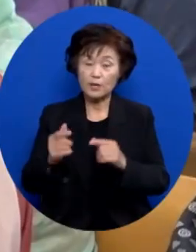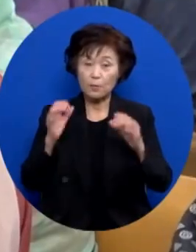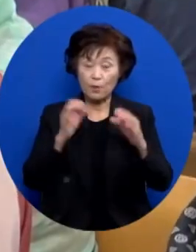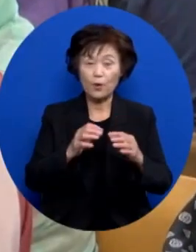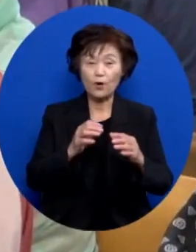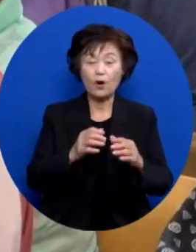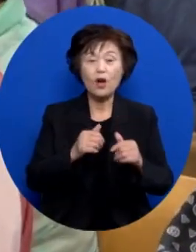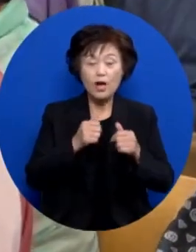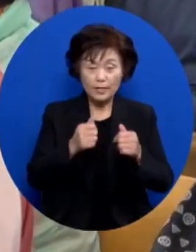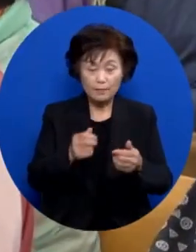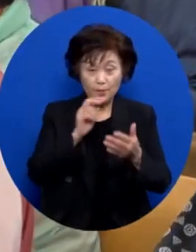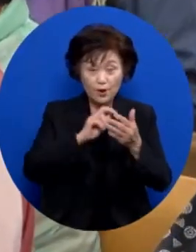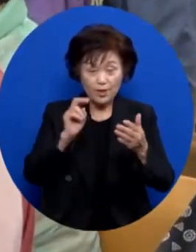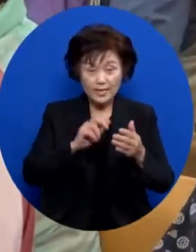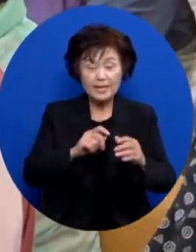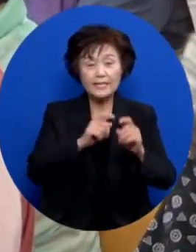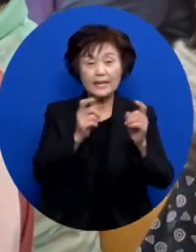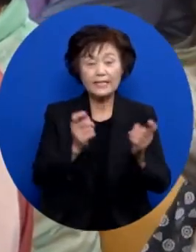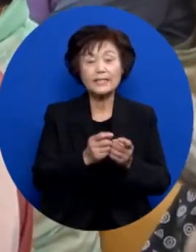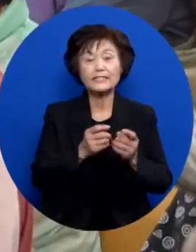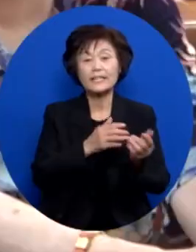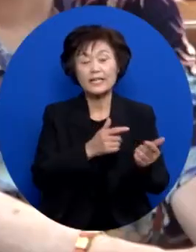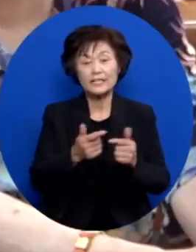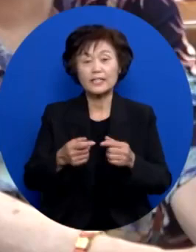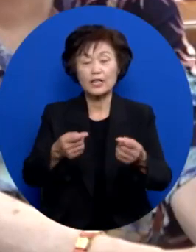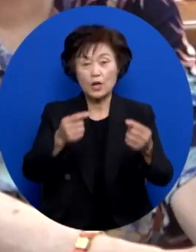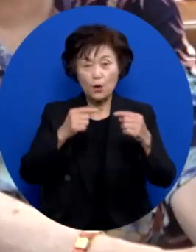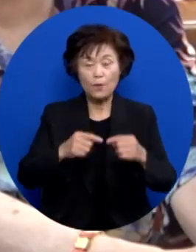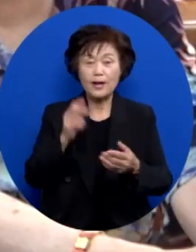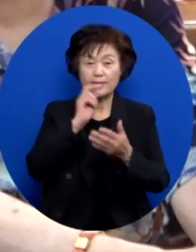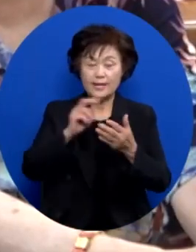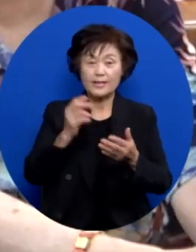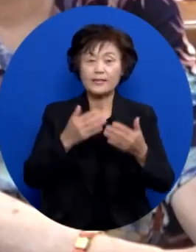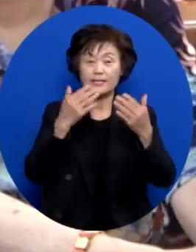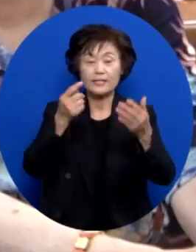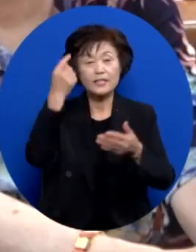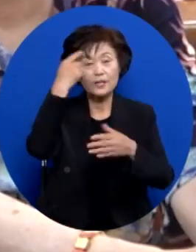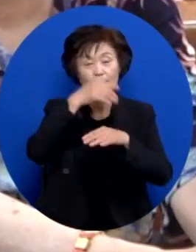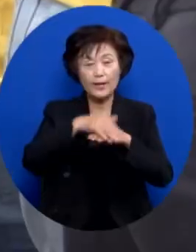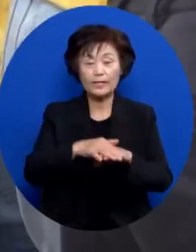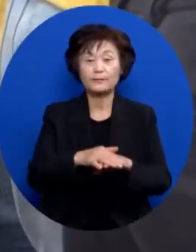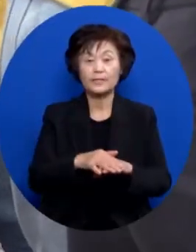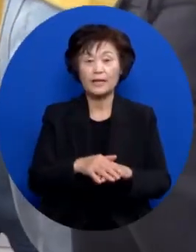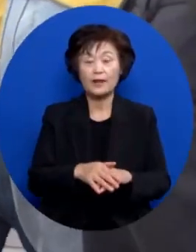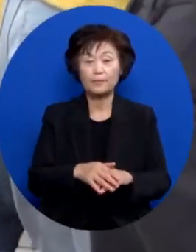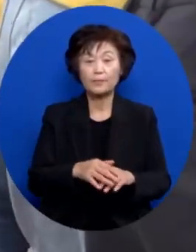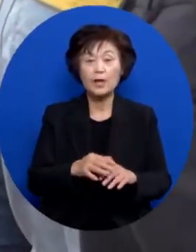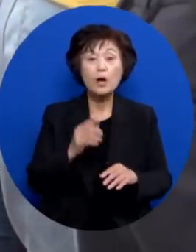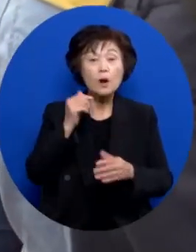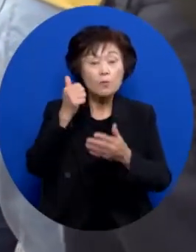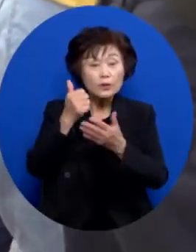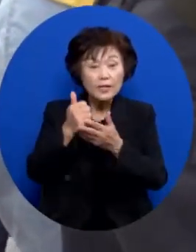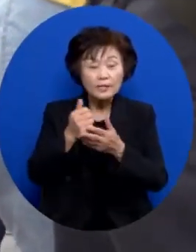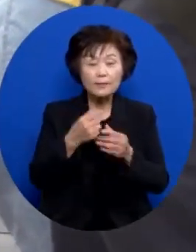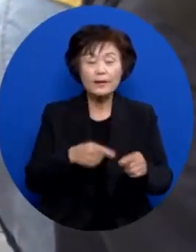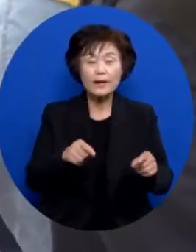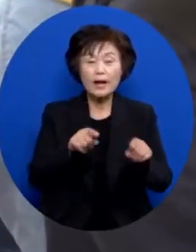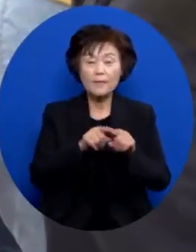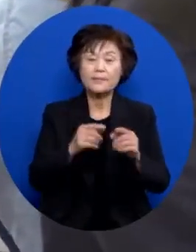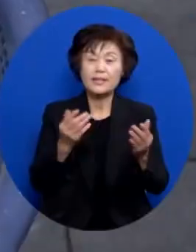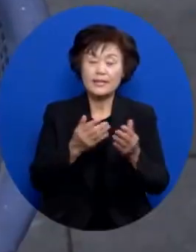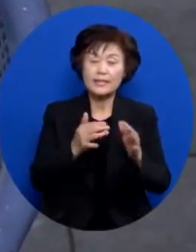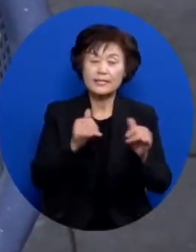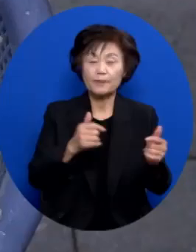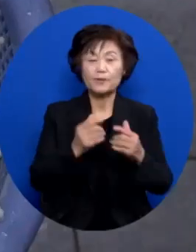워십팀 에클레시아 등이 공연을 선보일 예정입니다 하늘시 교회 김경 목사는 자들과 통하고